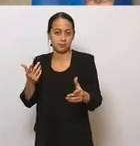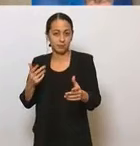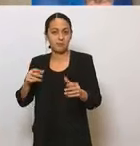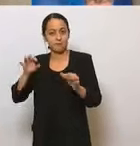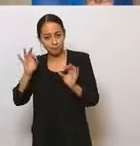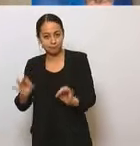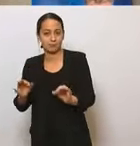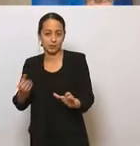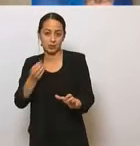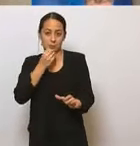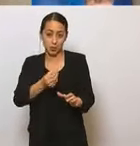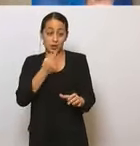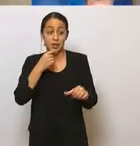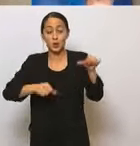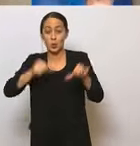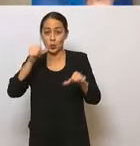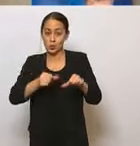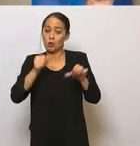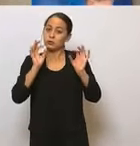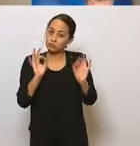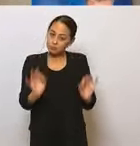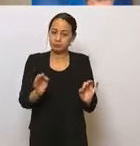numérique. Merci beaucoup.